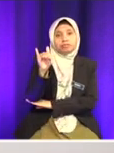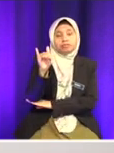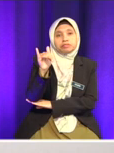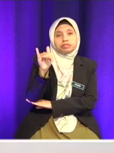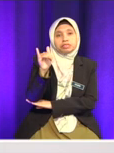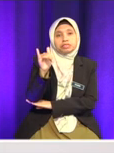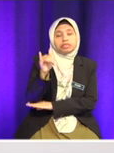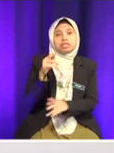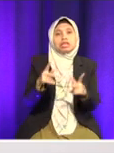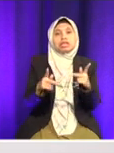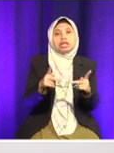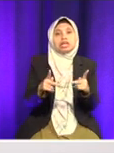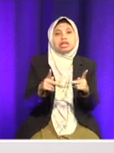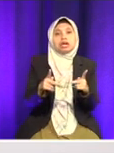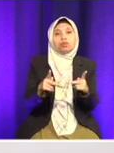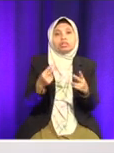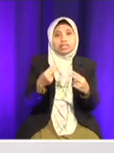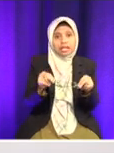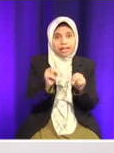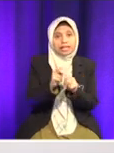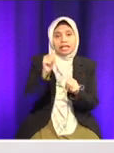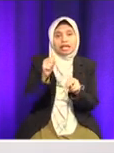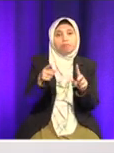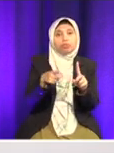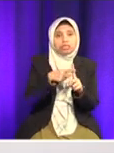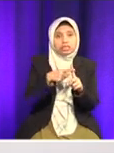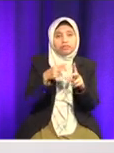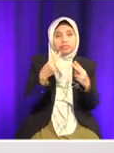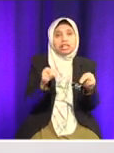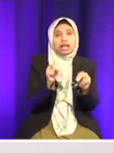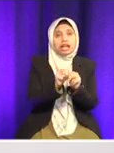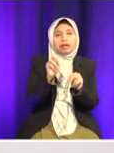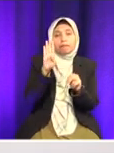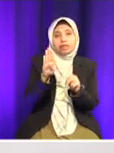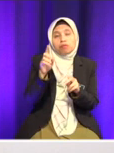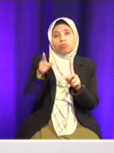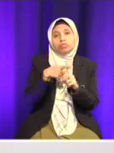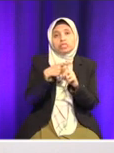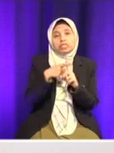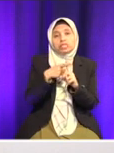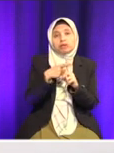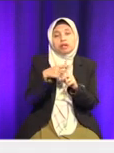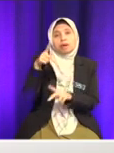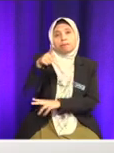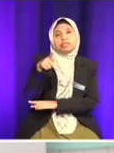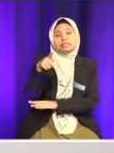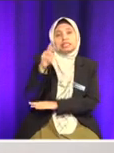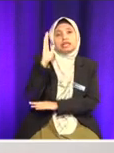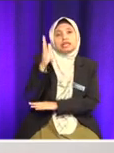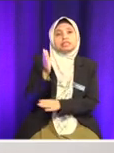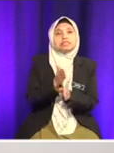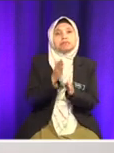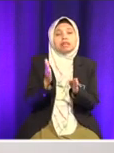kalau nilai E positif nilai B positif jadi akan berada di sebelah